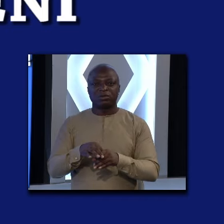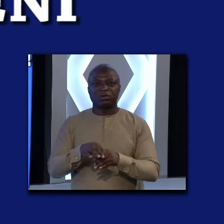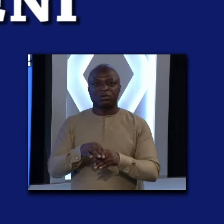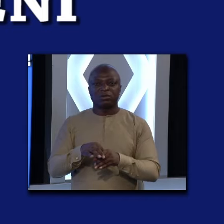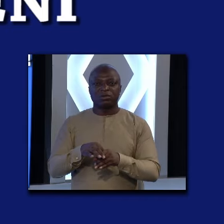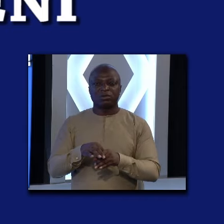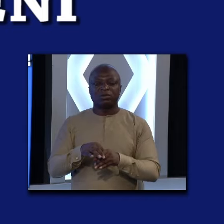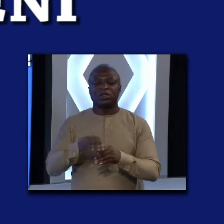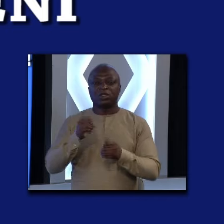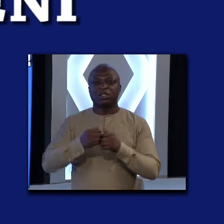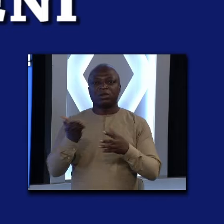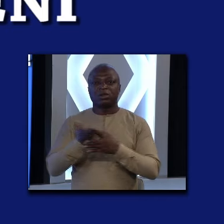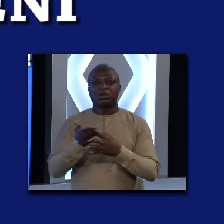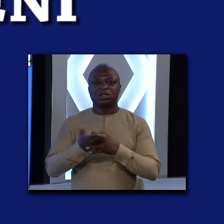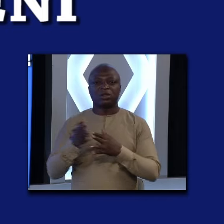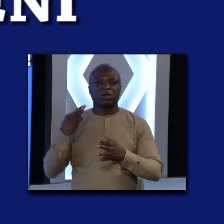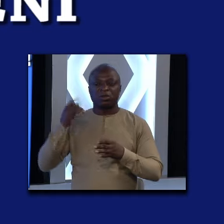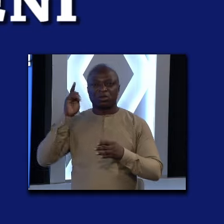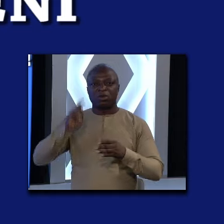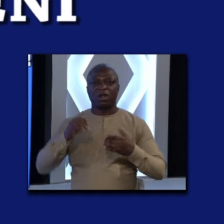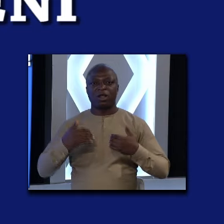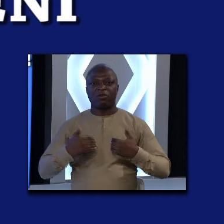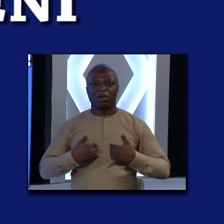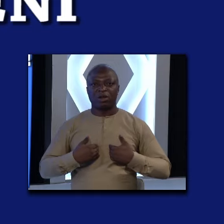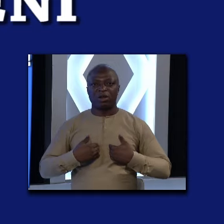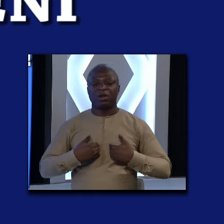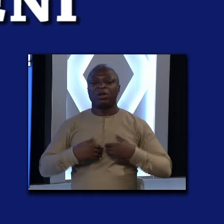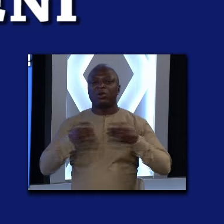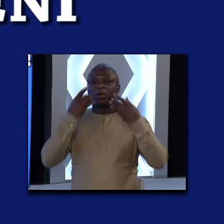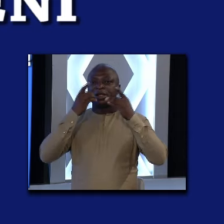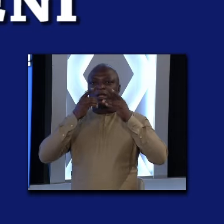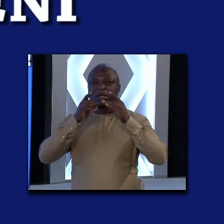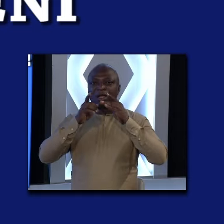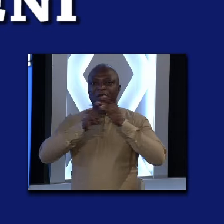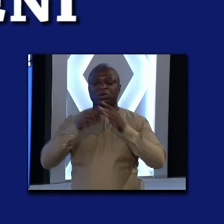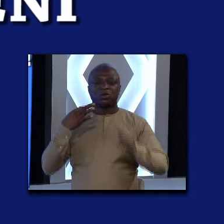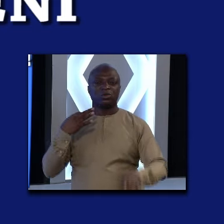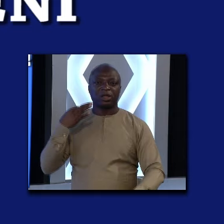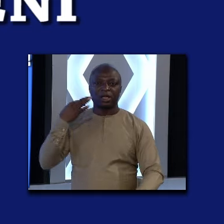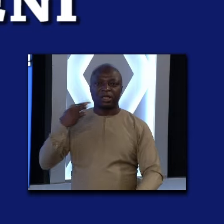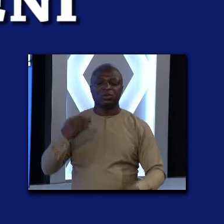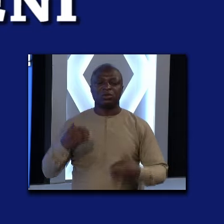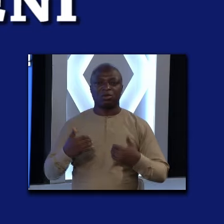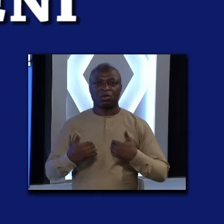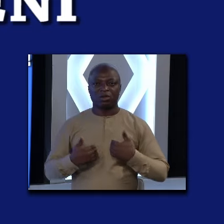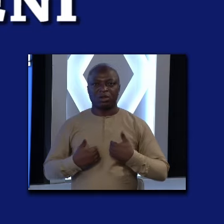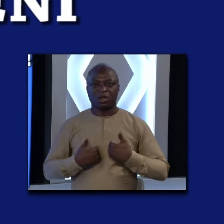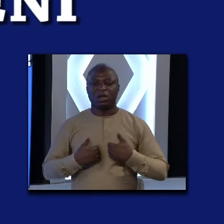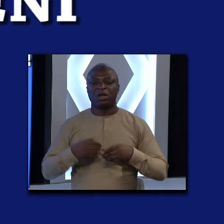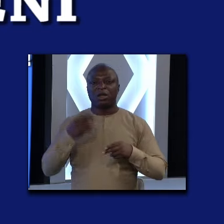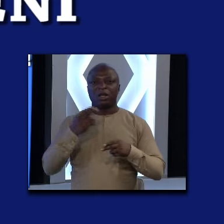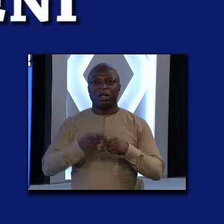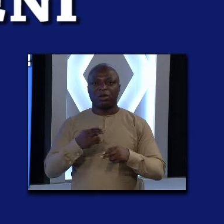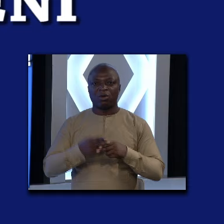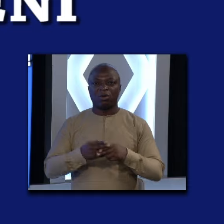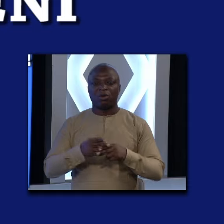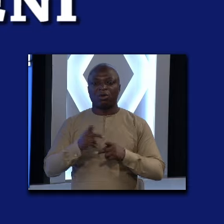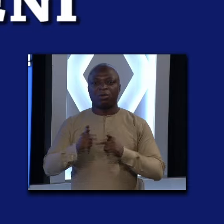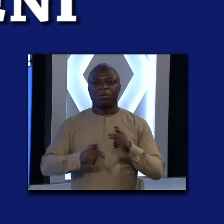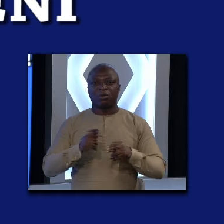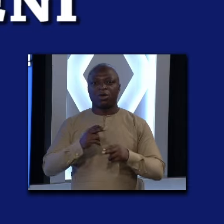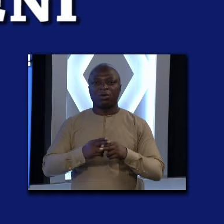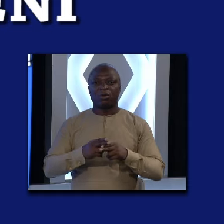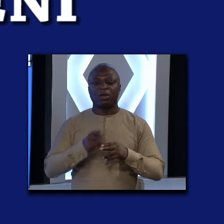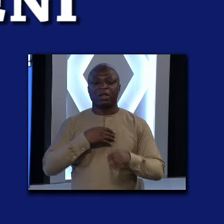Chaque dossier de candidature doit comporter une déclaration de candidature comportant les noms, prénoms